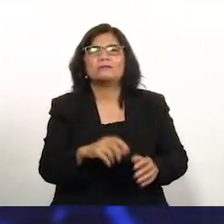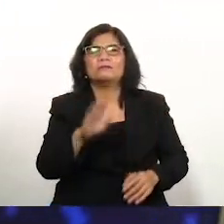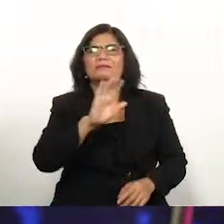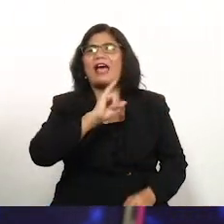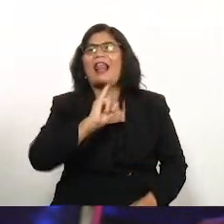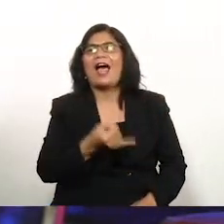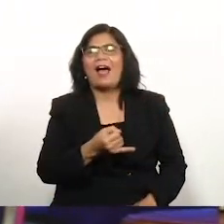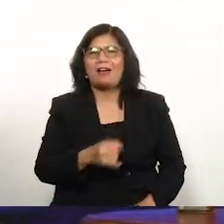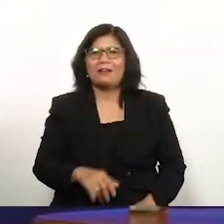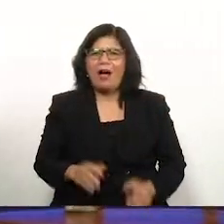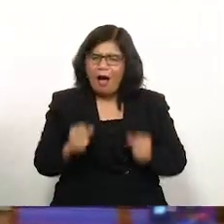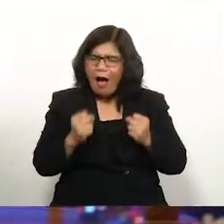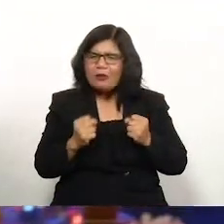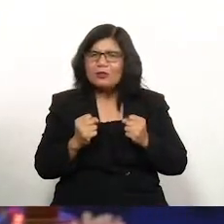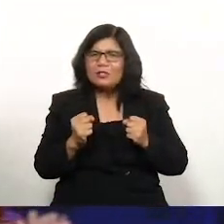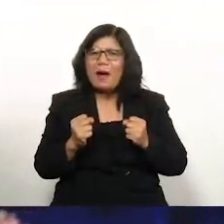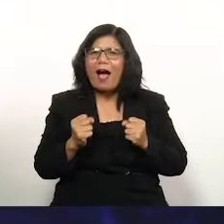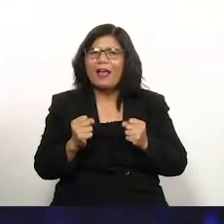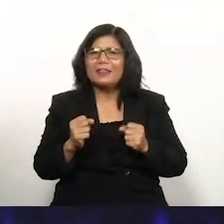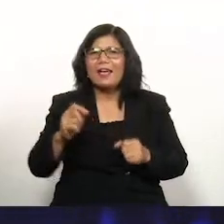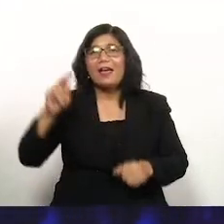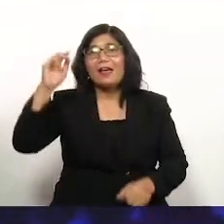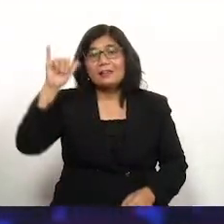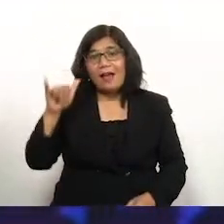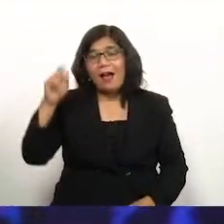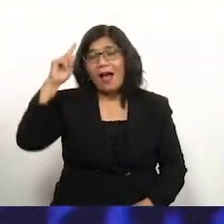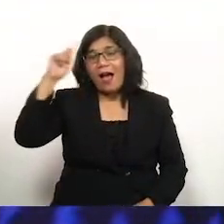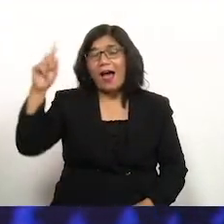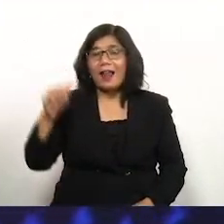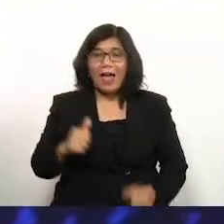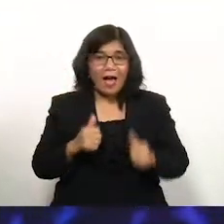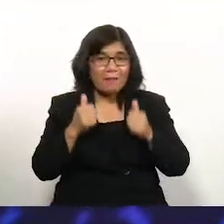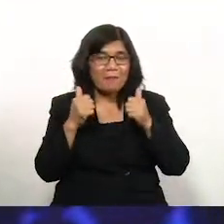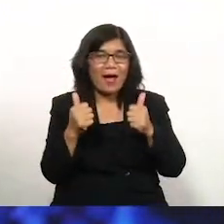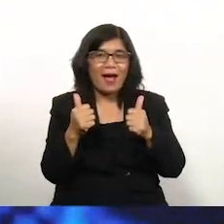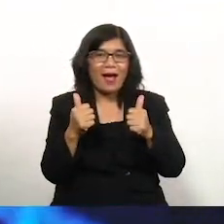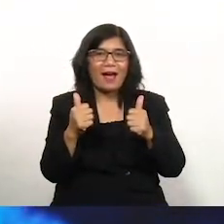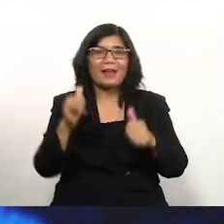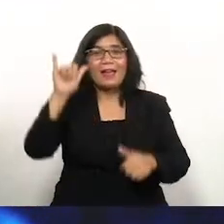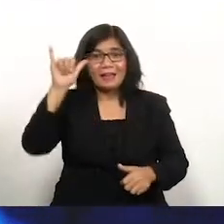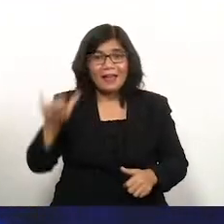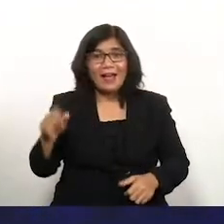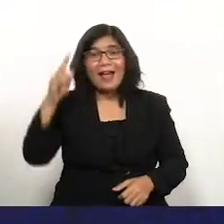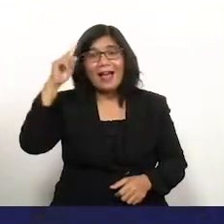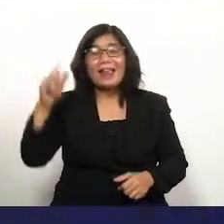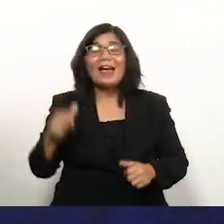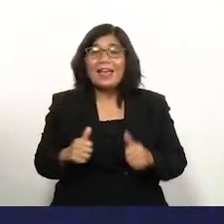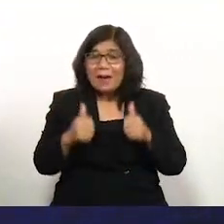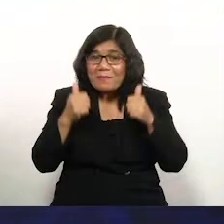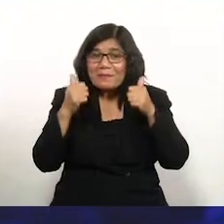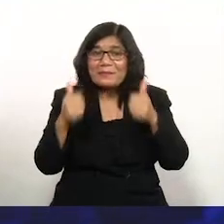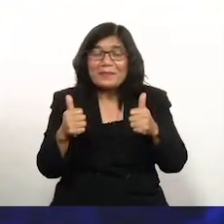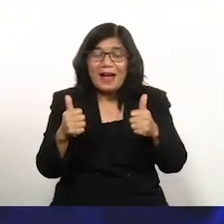ya alabait hihihi ya alabait hihi